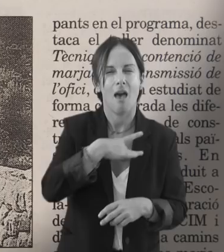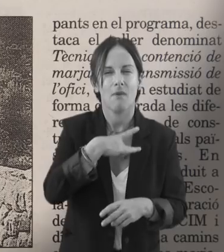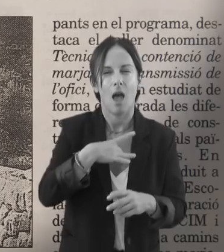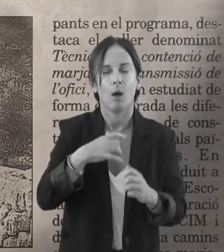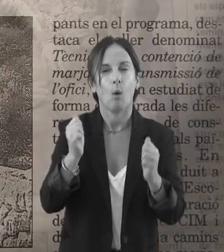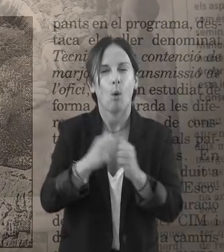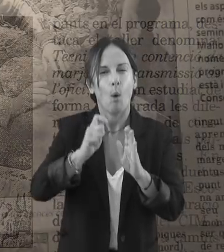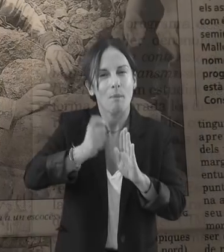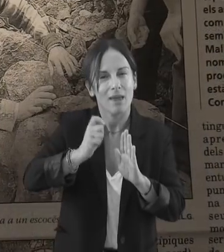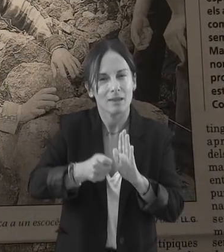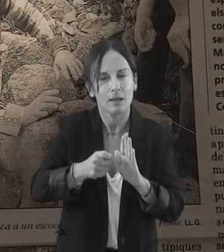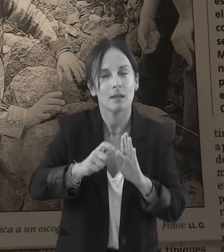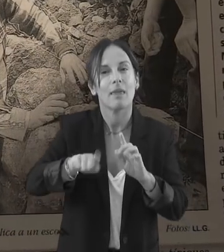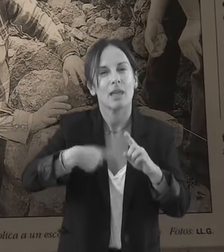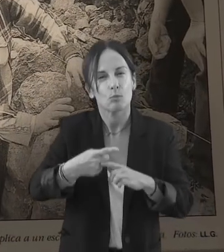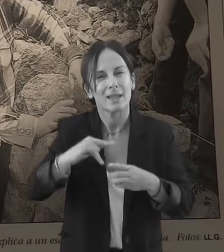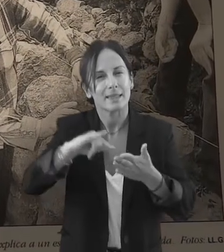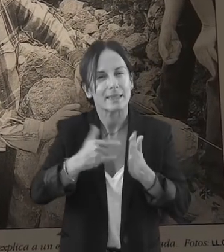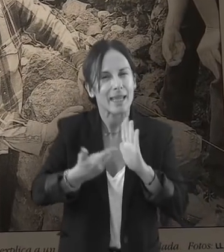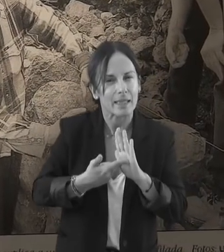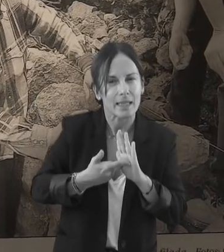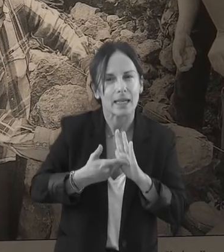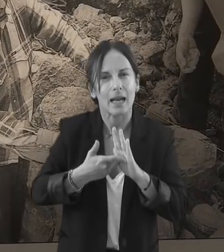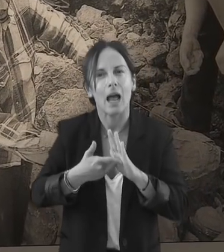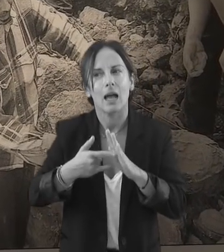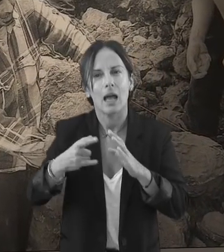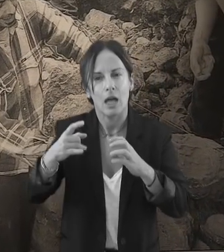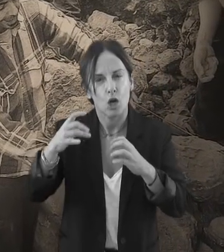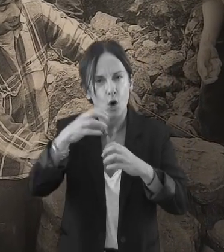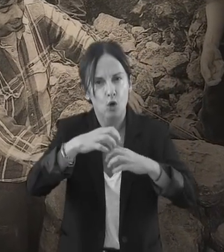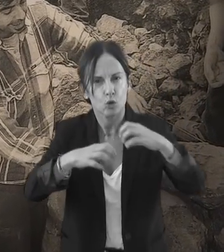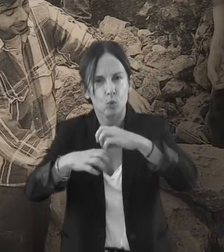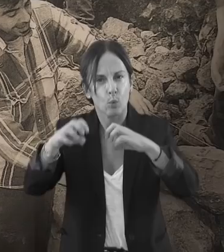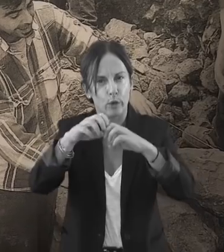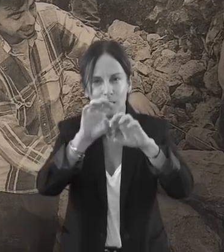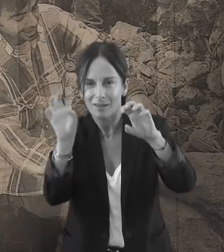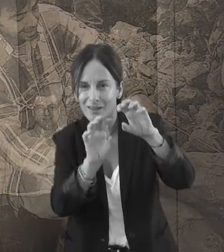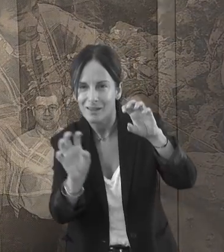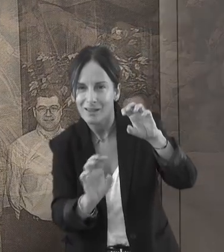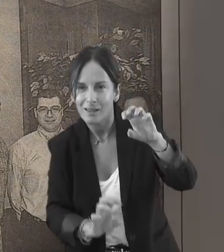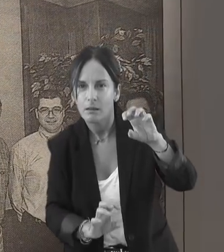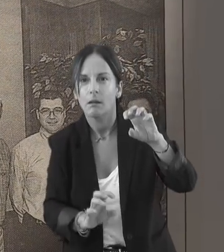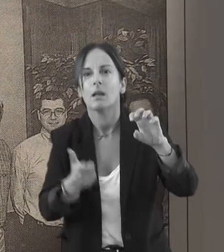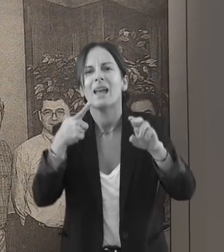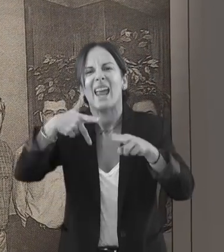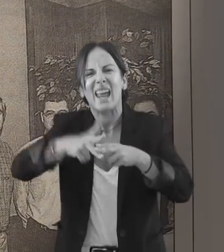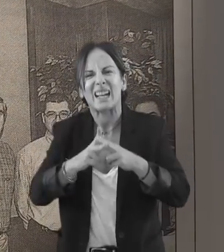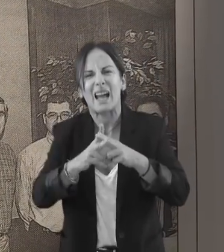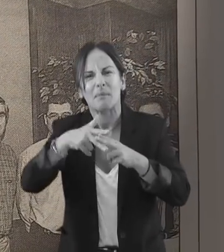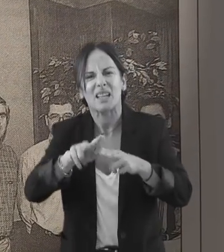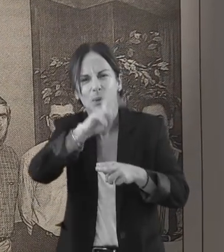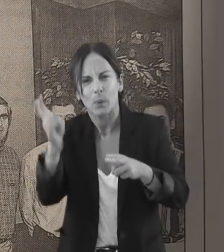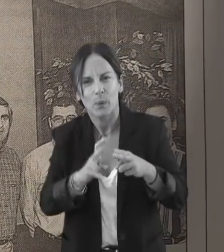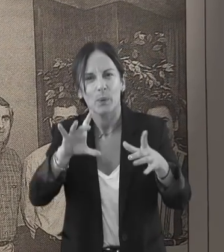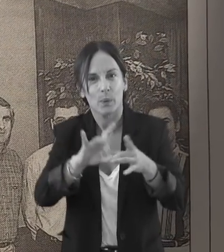temes de medi ambient, altres a temes de patrimoni cultural o de desenvolupament local.